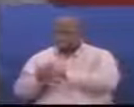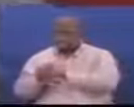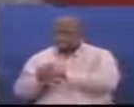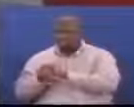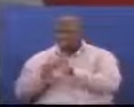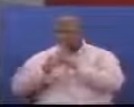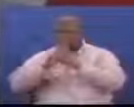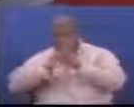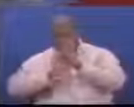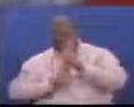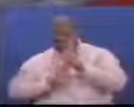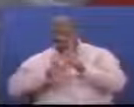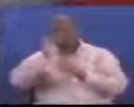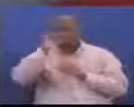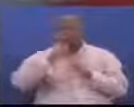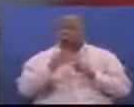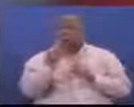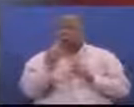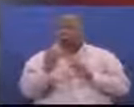.8